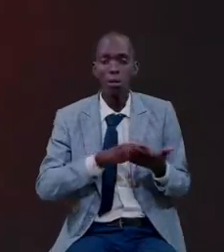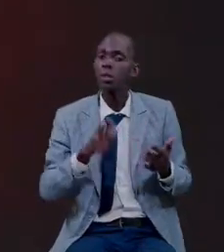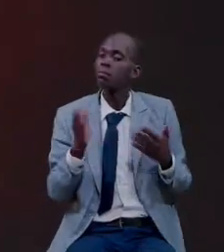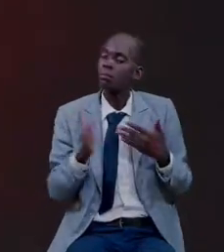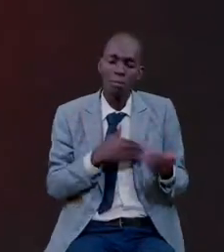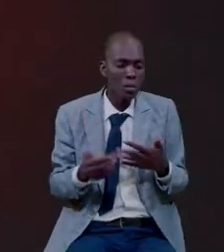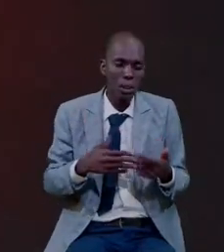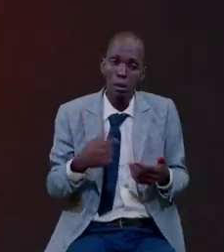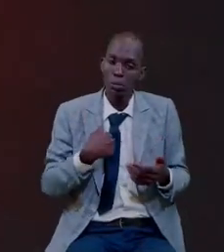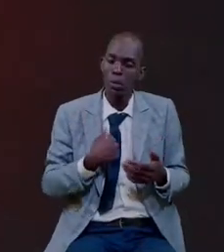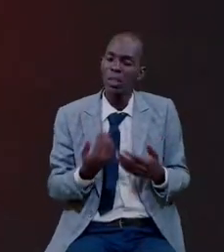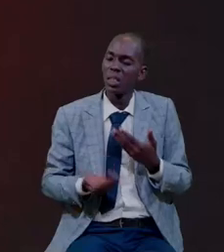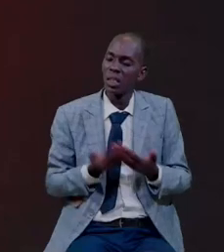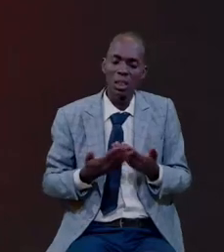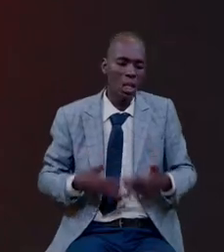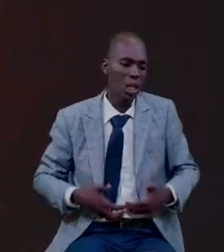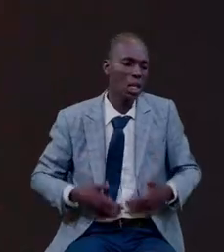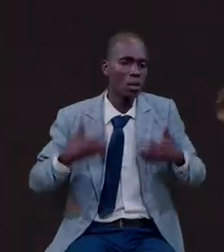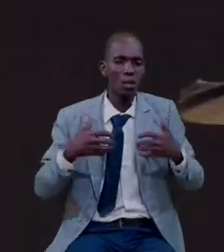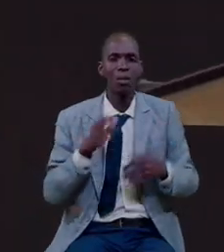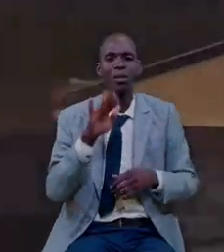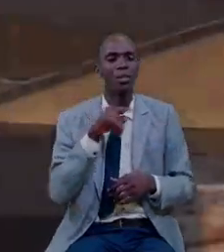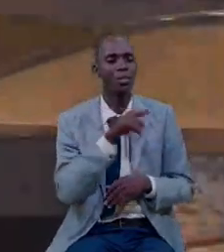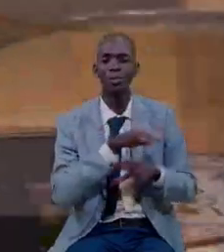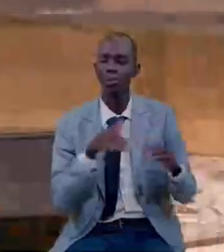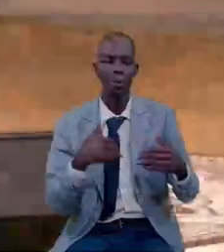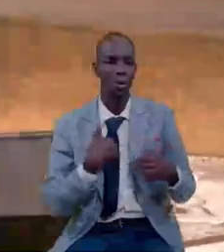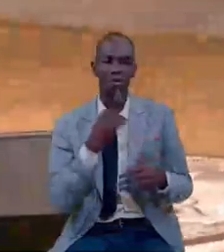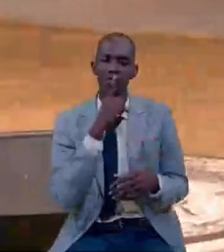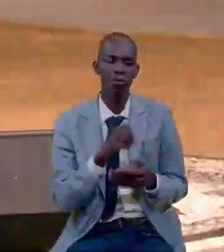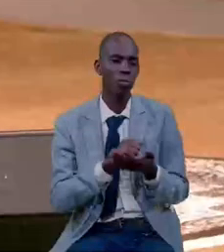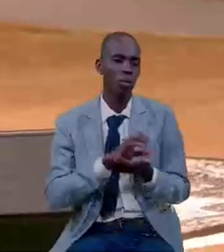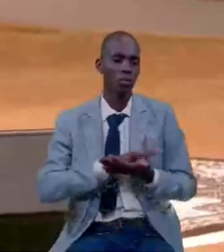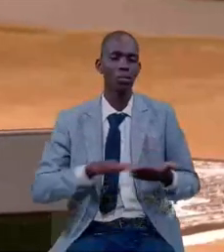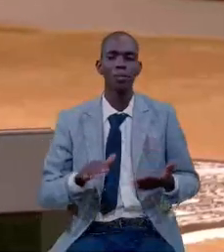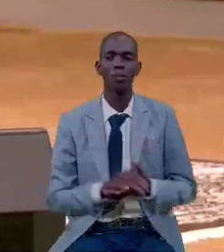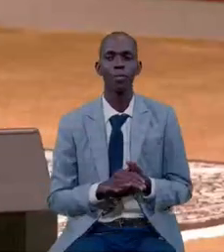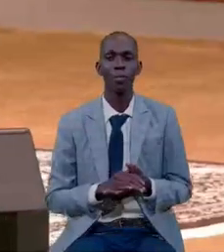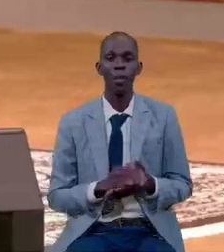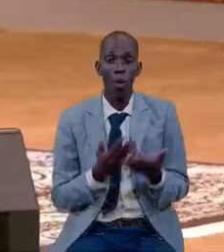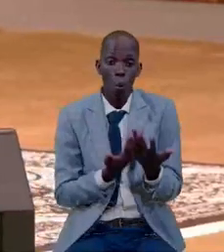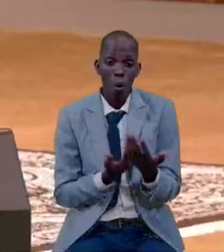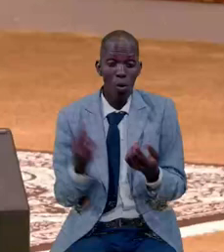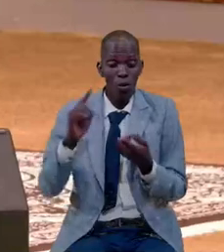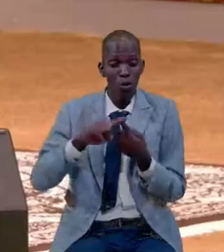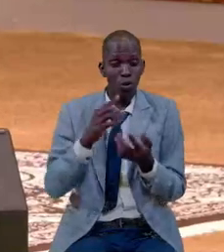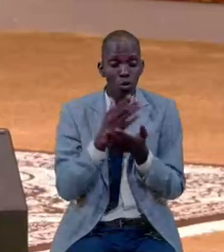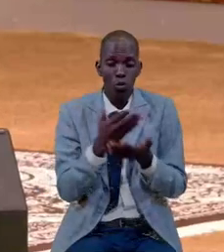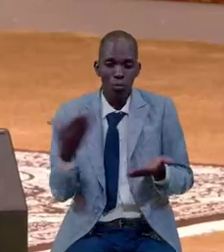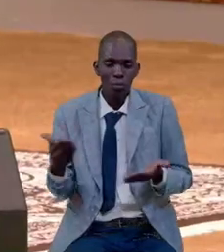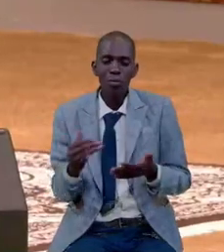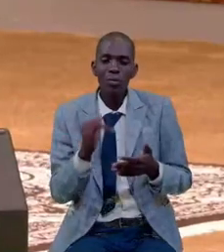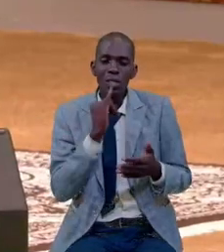Oui, je me fâche facilement. Il n'y a pas de sanctification là-bas. Attendez jusqu'à ce que quelque